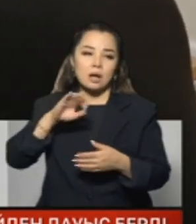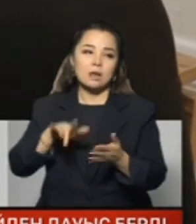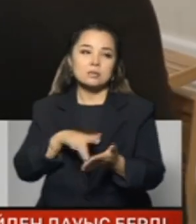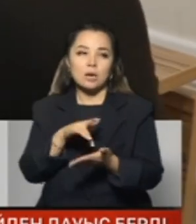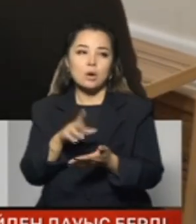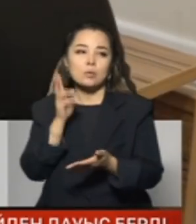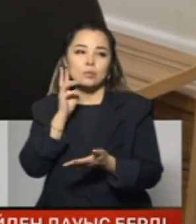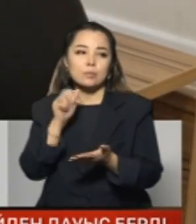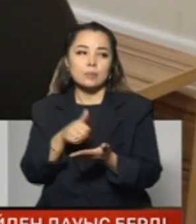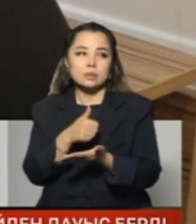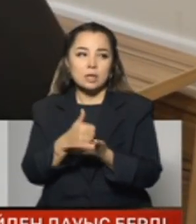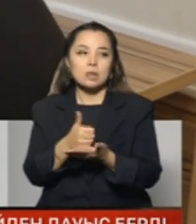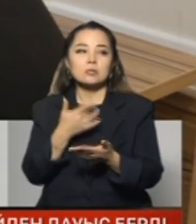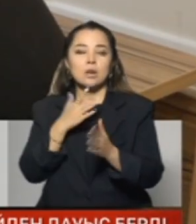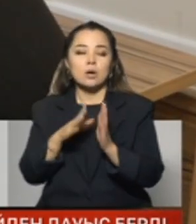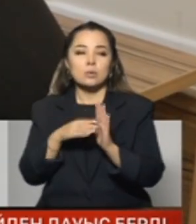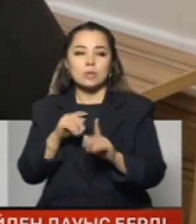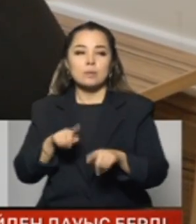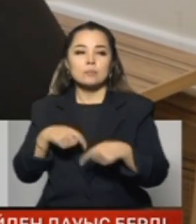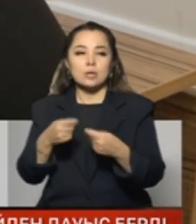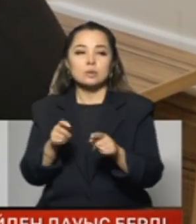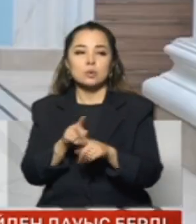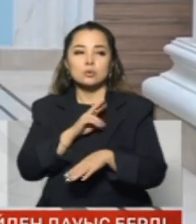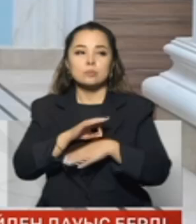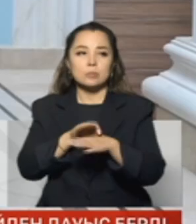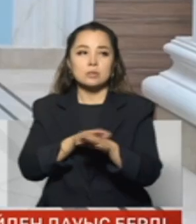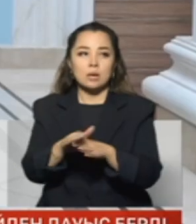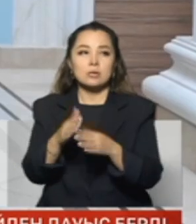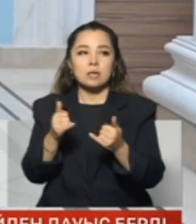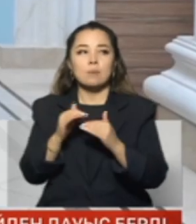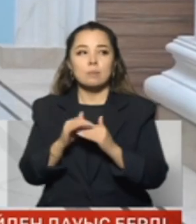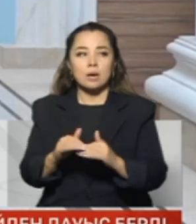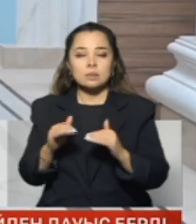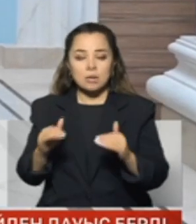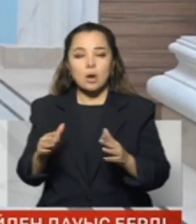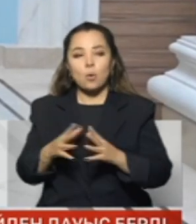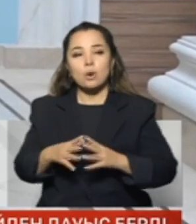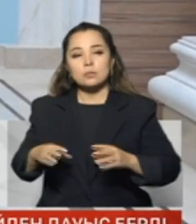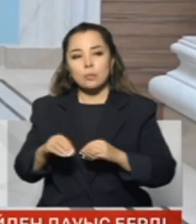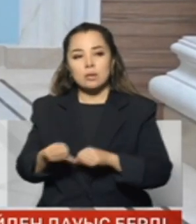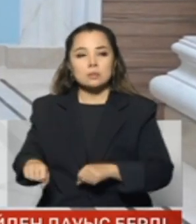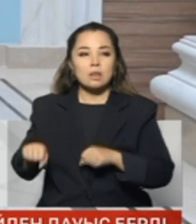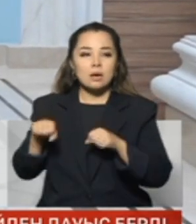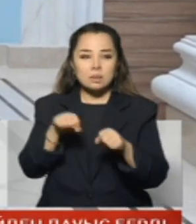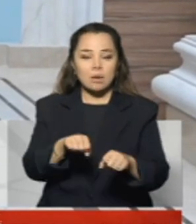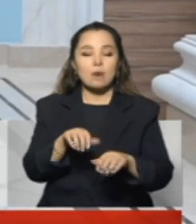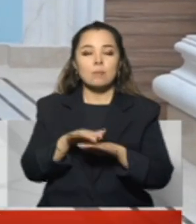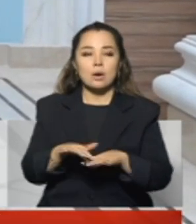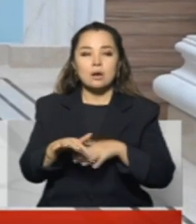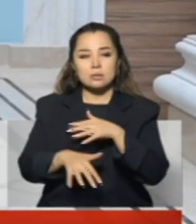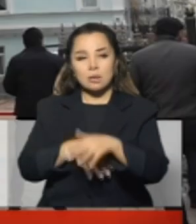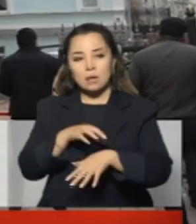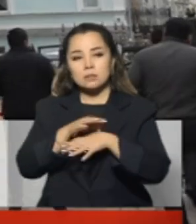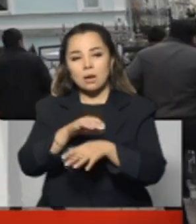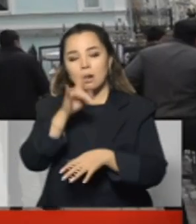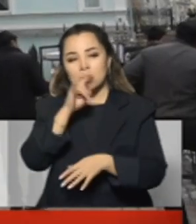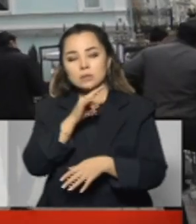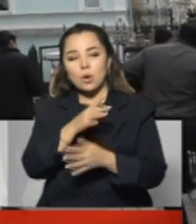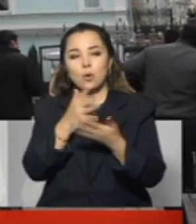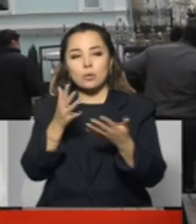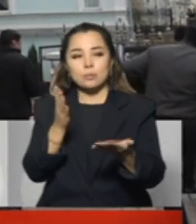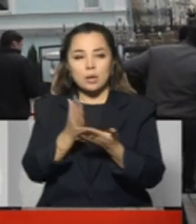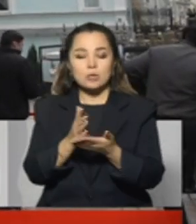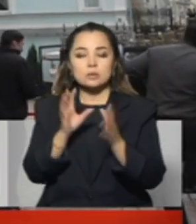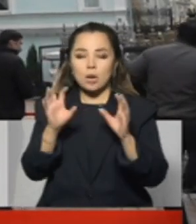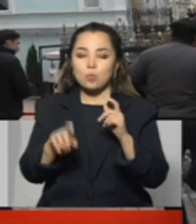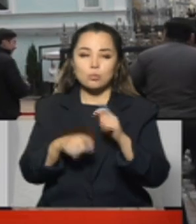бас консулдықтарда да дауыс беру учаскелері жұмыс істеді. Әсіресе балалармен, отбасылармен барып дауыс берген қазақстандықтар көп. Жалпы